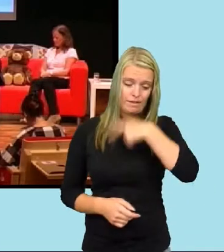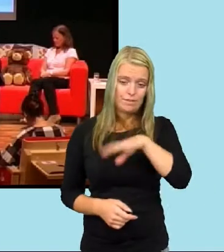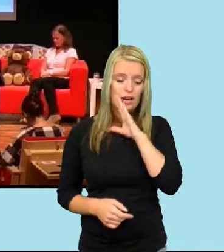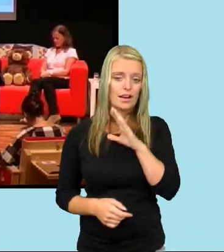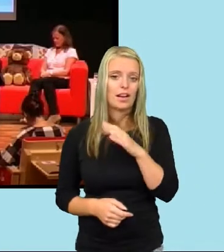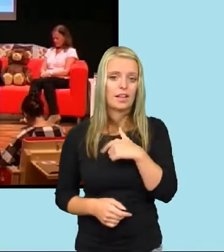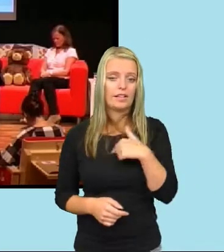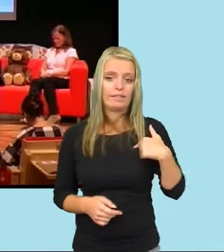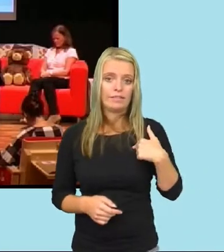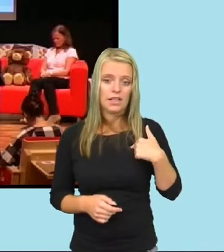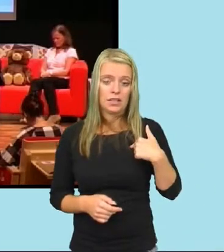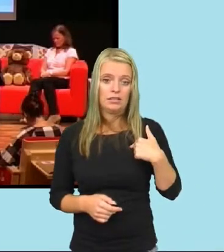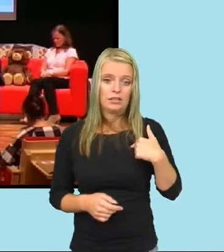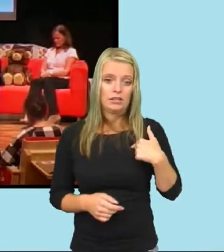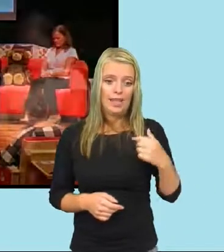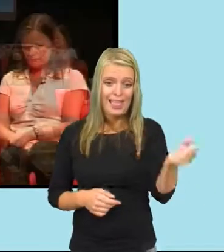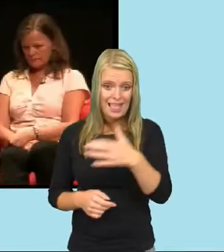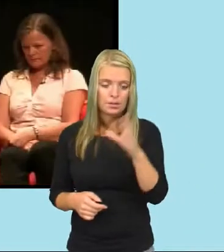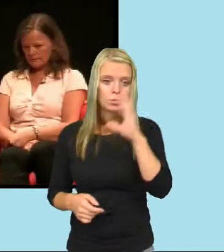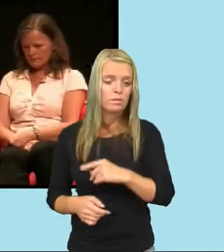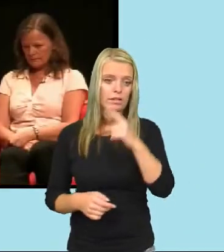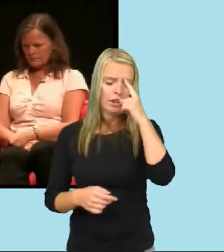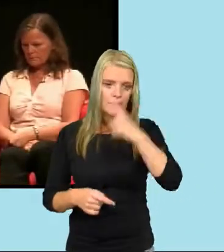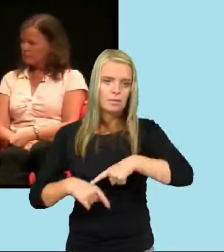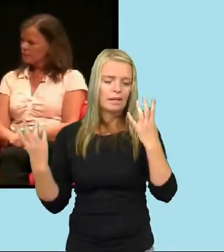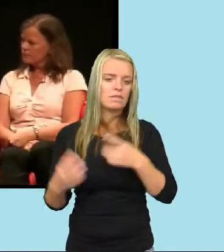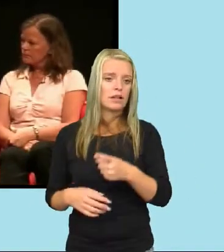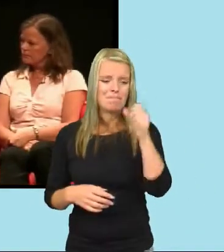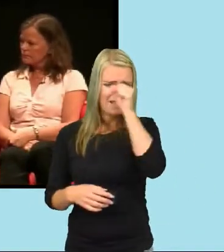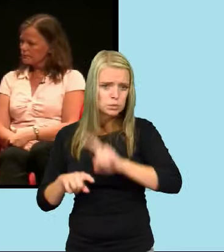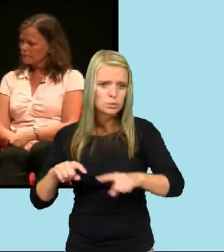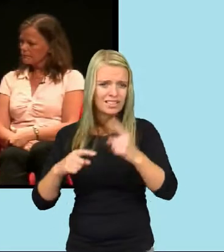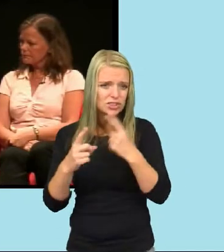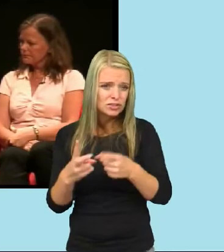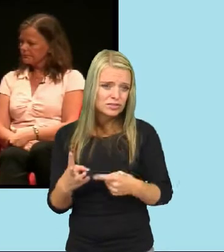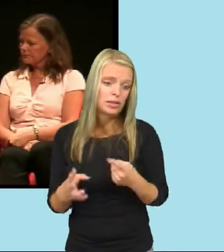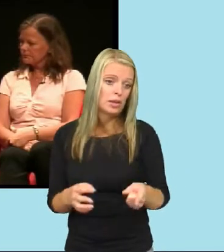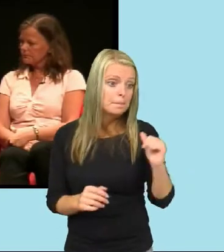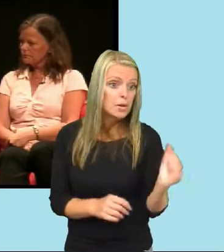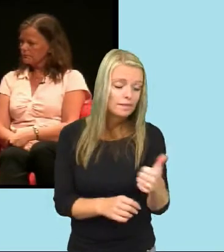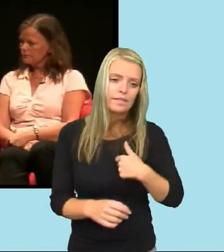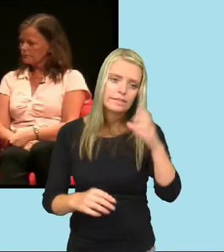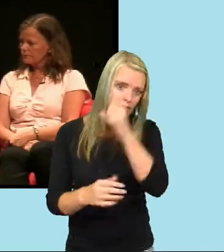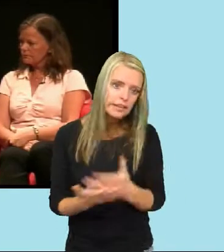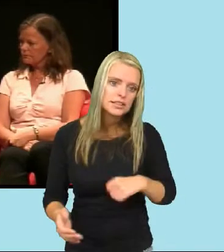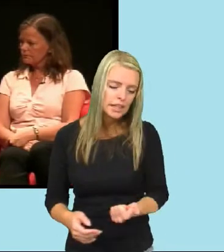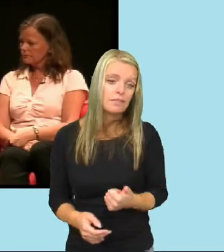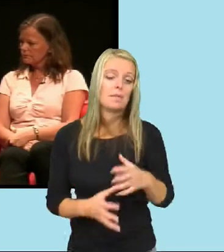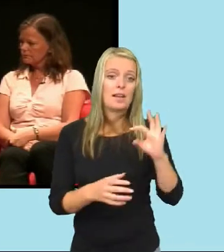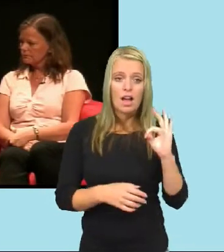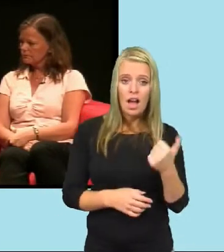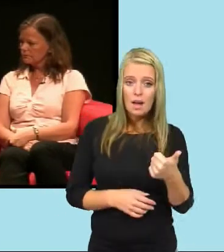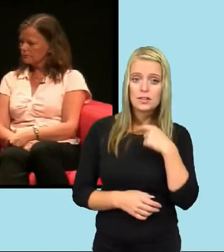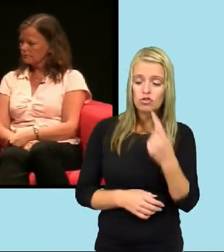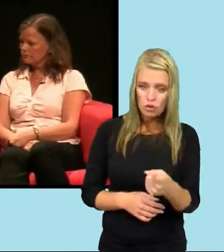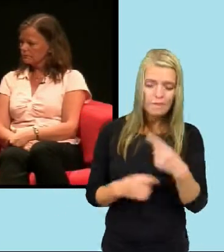saker som vi inte fattade att hon behövde. Men habiliteringen sa också att det är så fantastiskt med barn